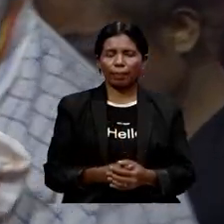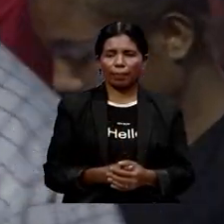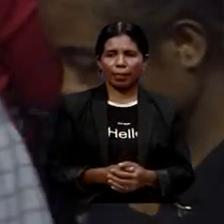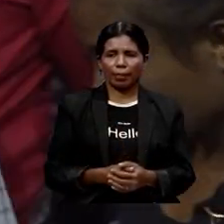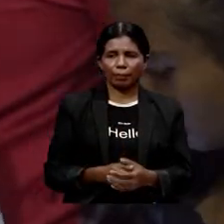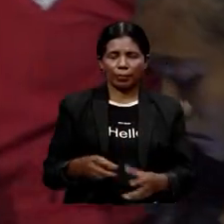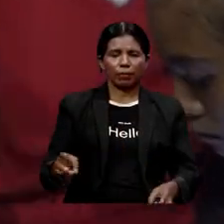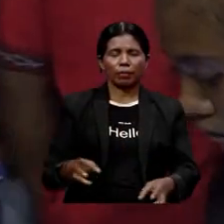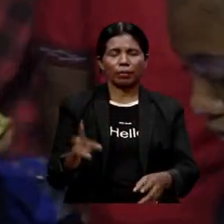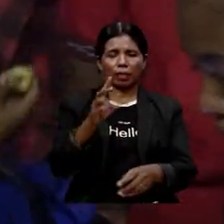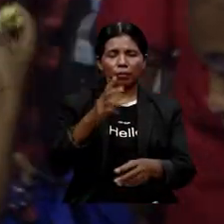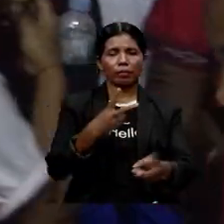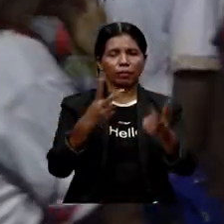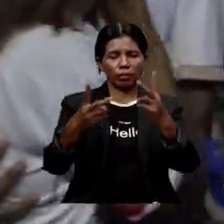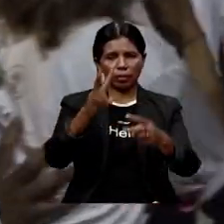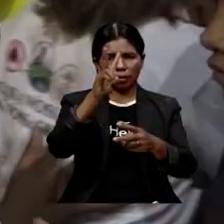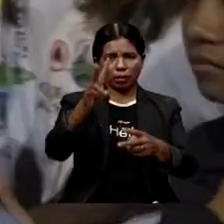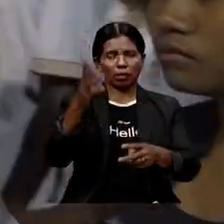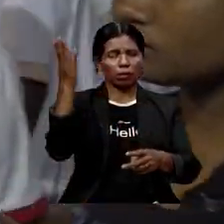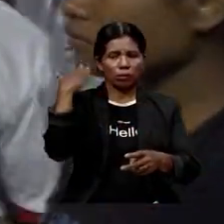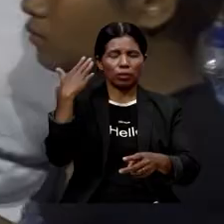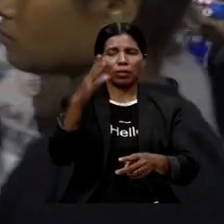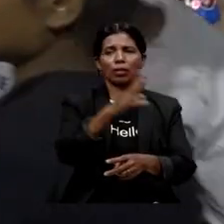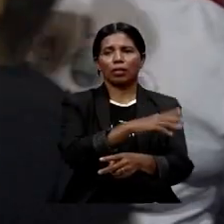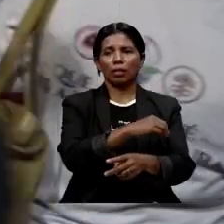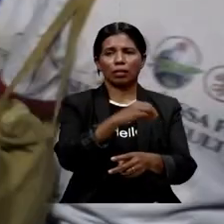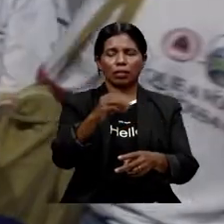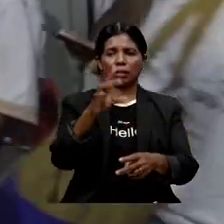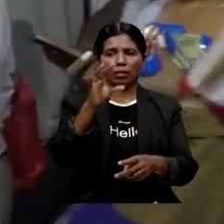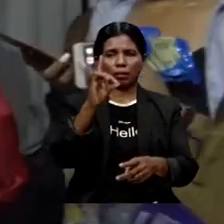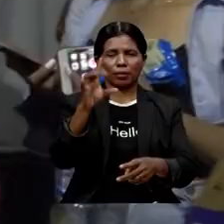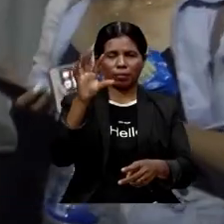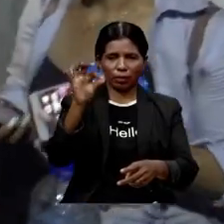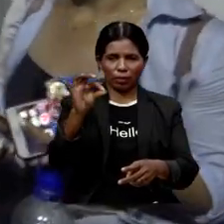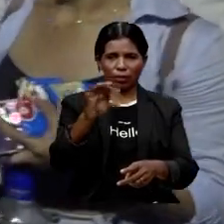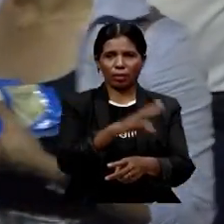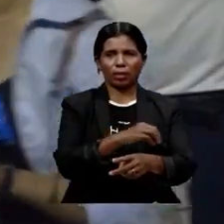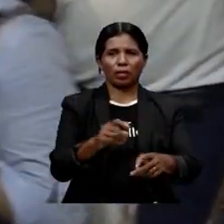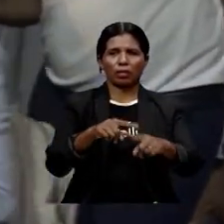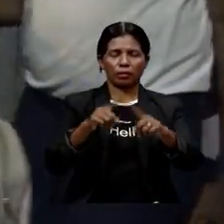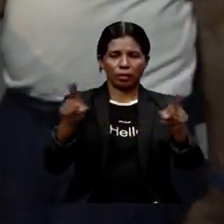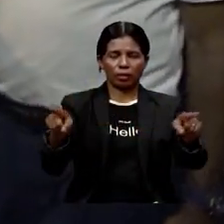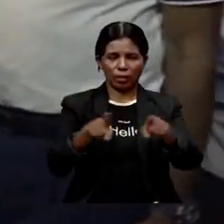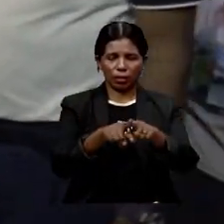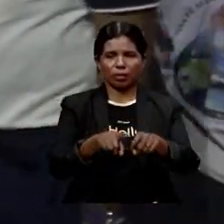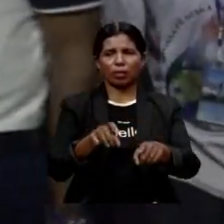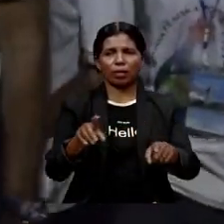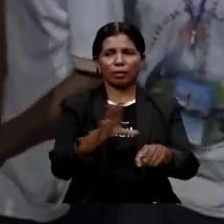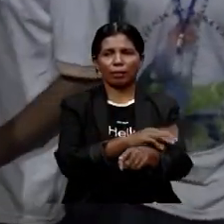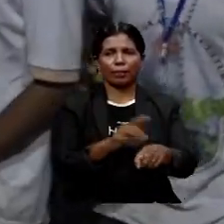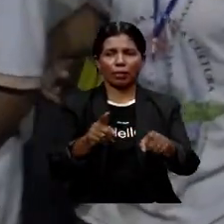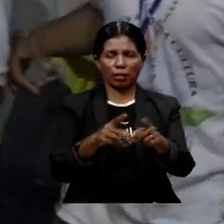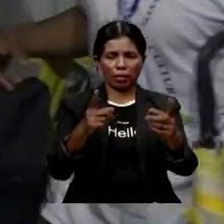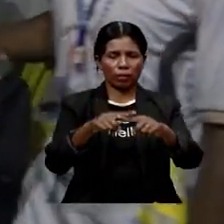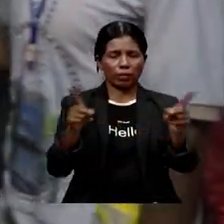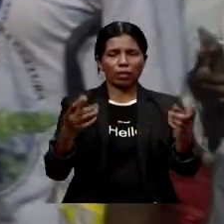dala ruana, primero iha 99, o iha 89, diferente hanesa ohin, la diferente hanesa agora rauk